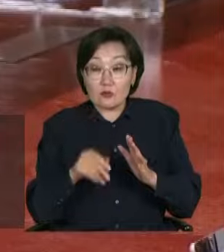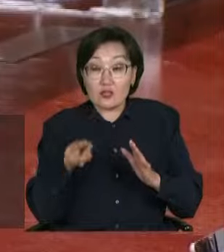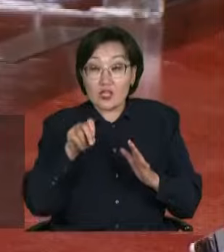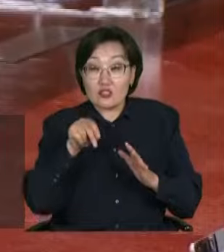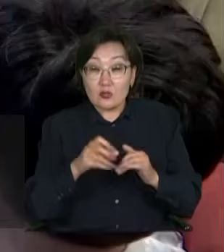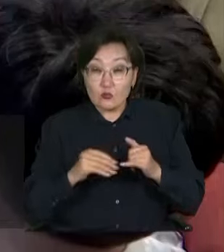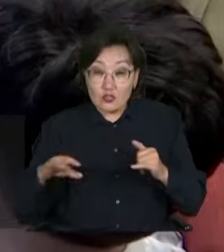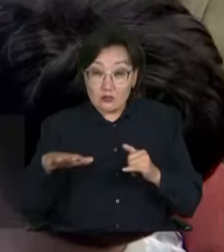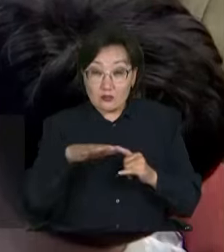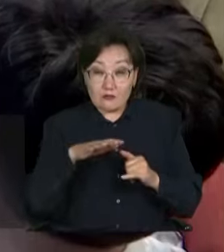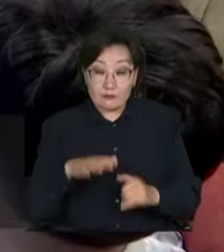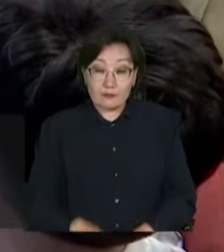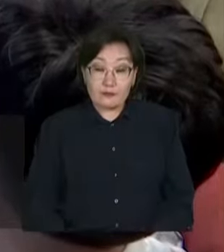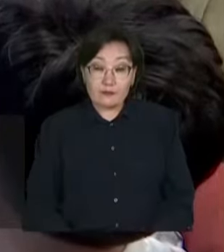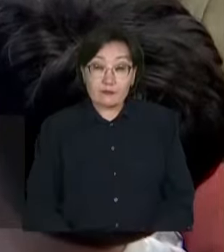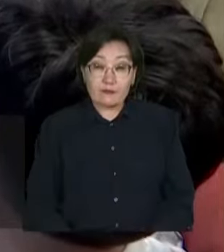участков.